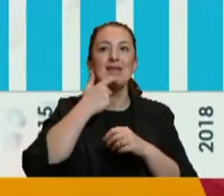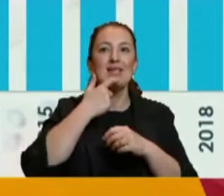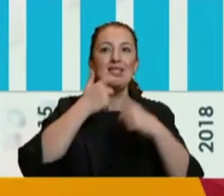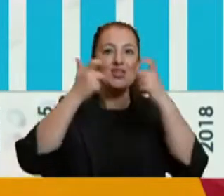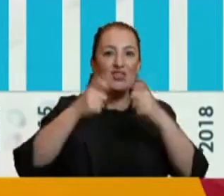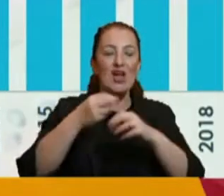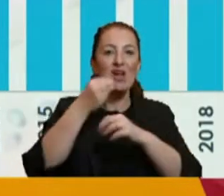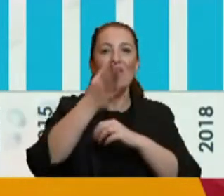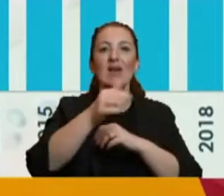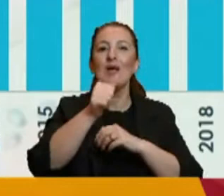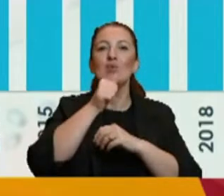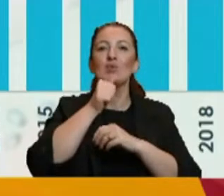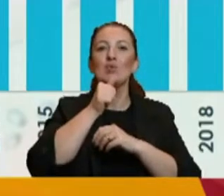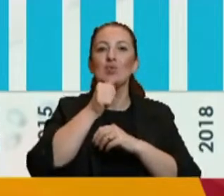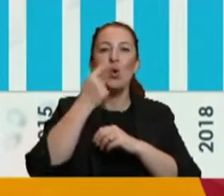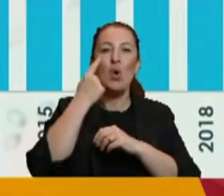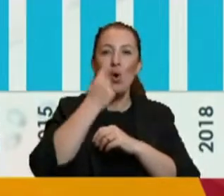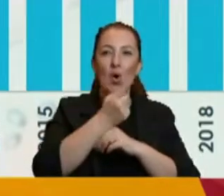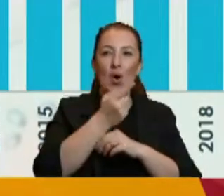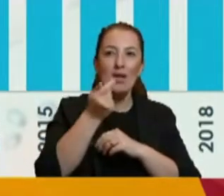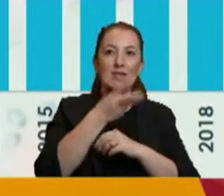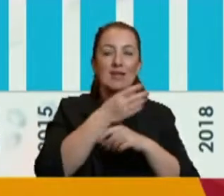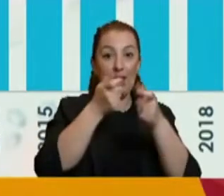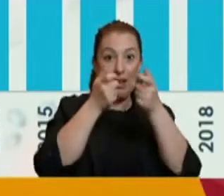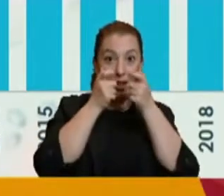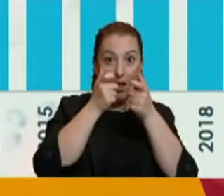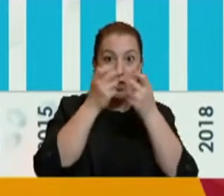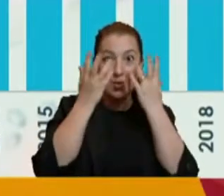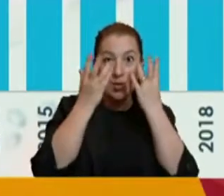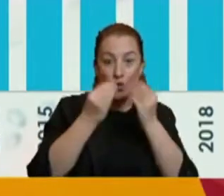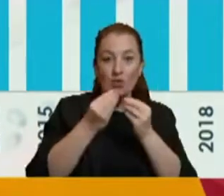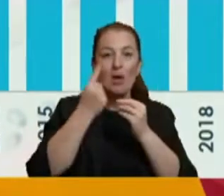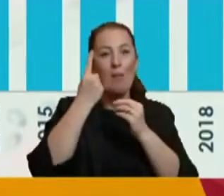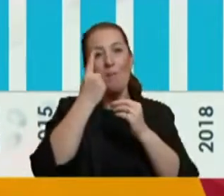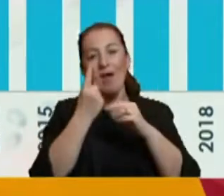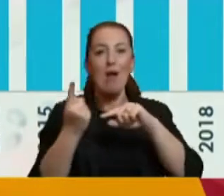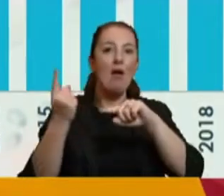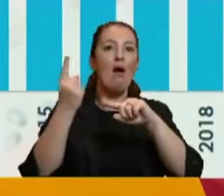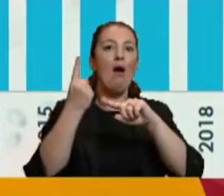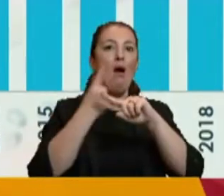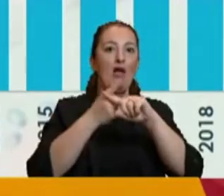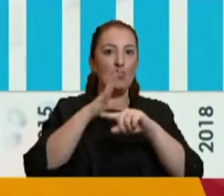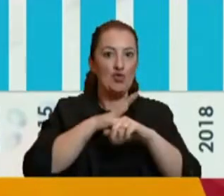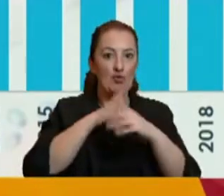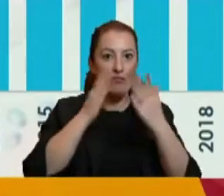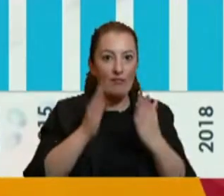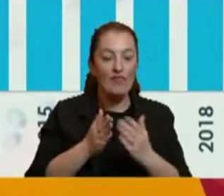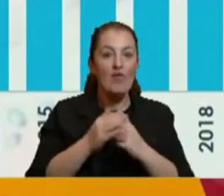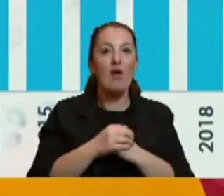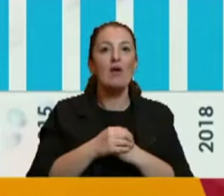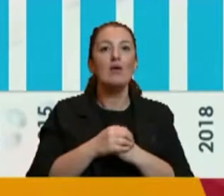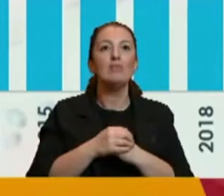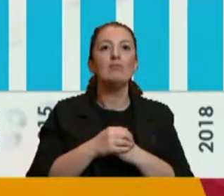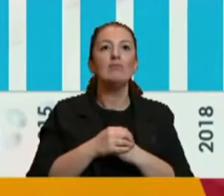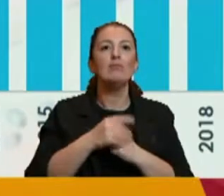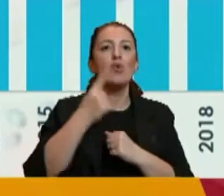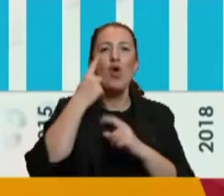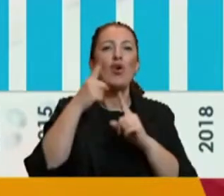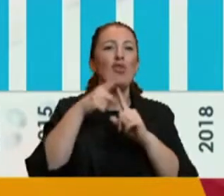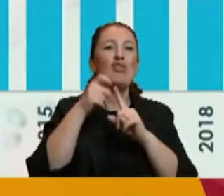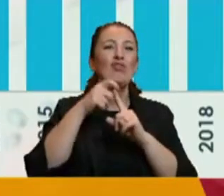su miktarları ilk kat ederseniz bir artış gösteriyor Bu tabi nüfusla ilgili